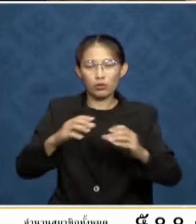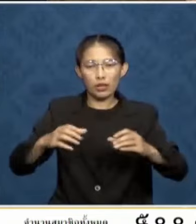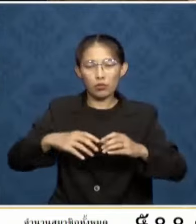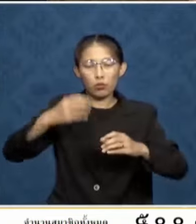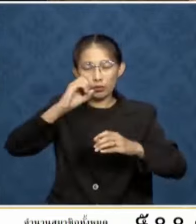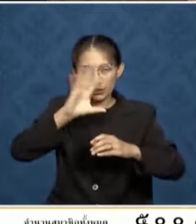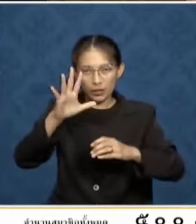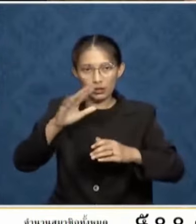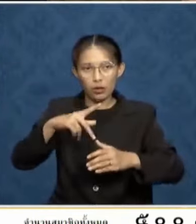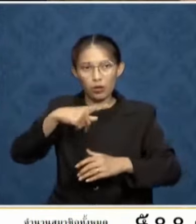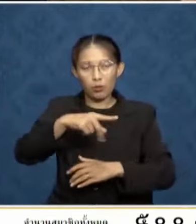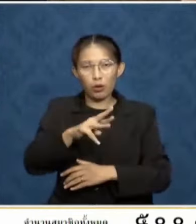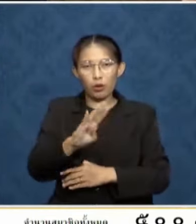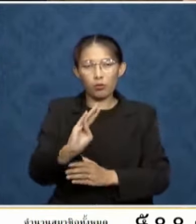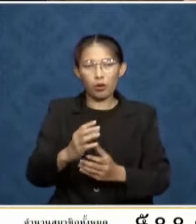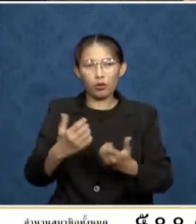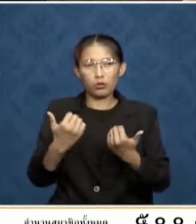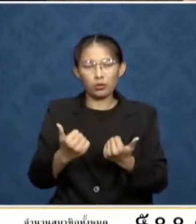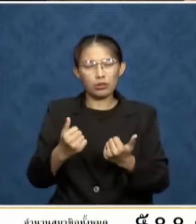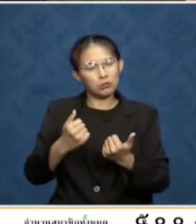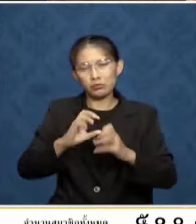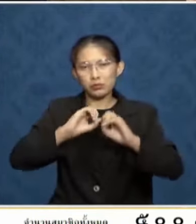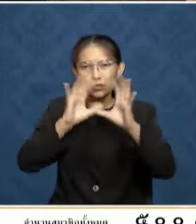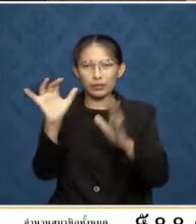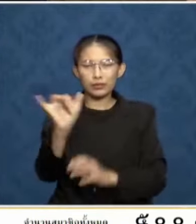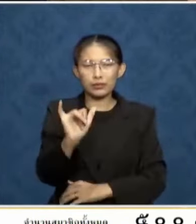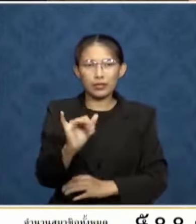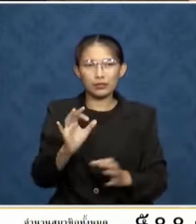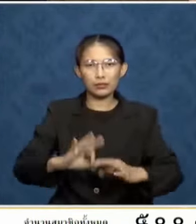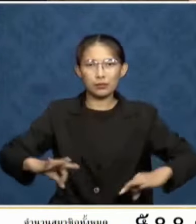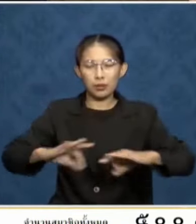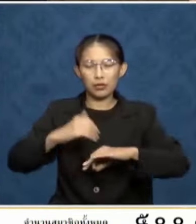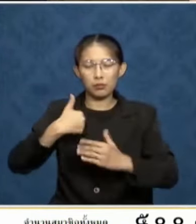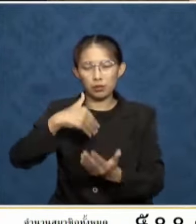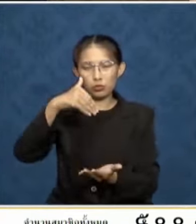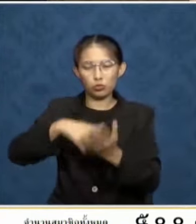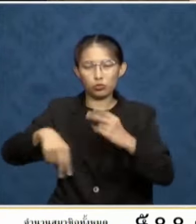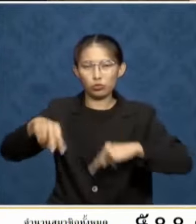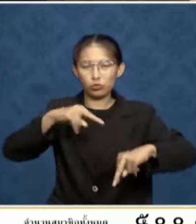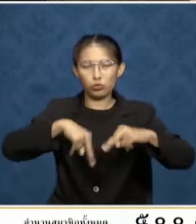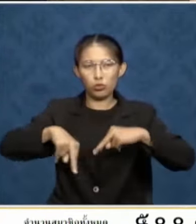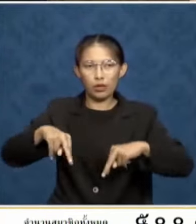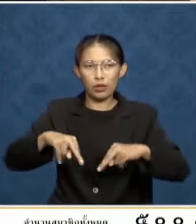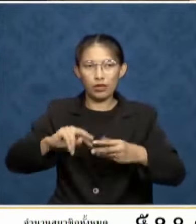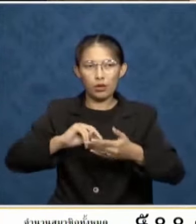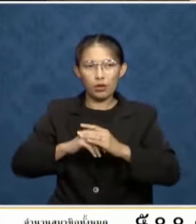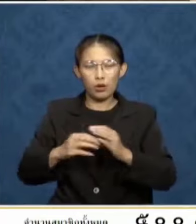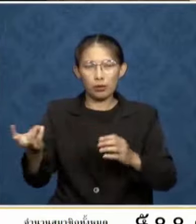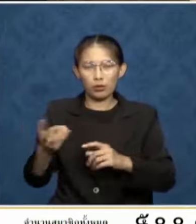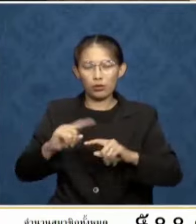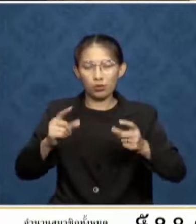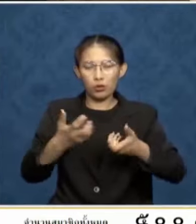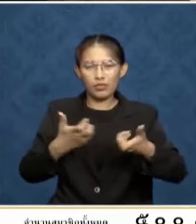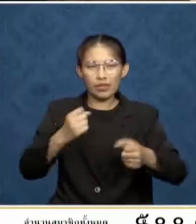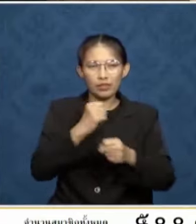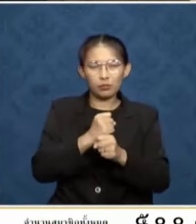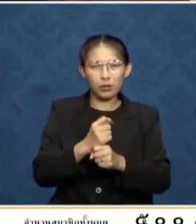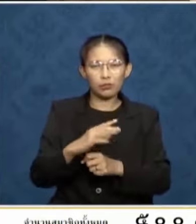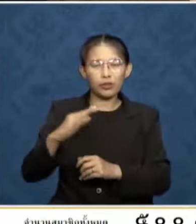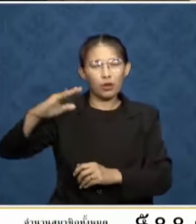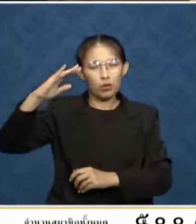jizz